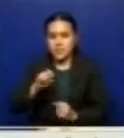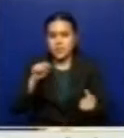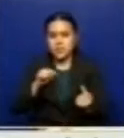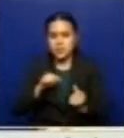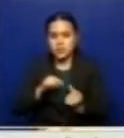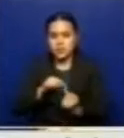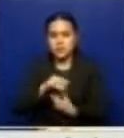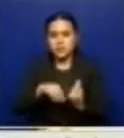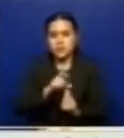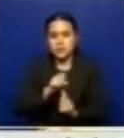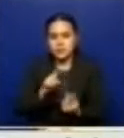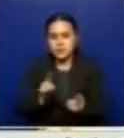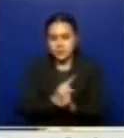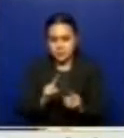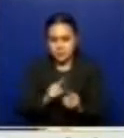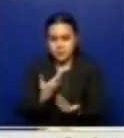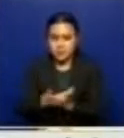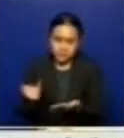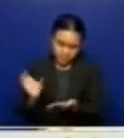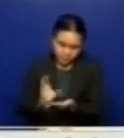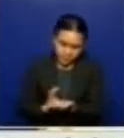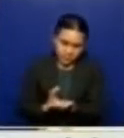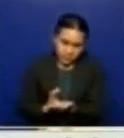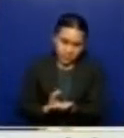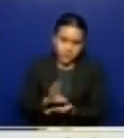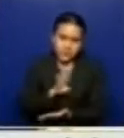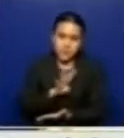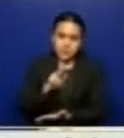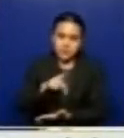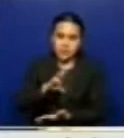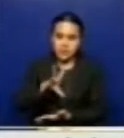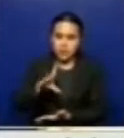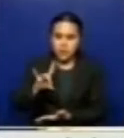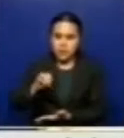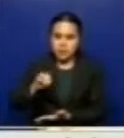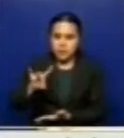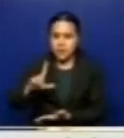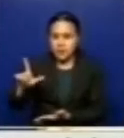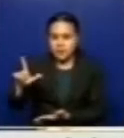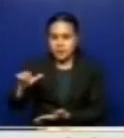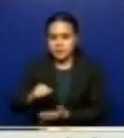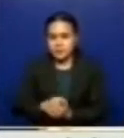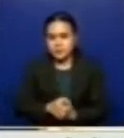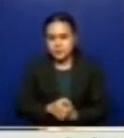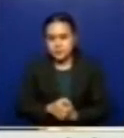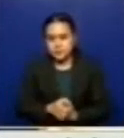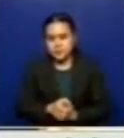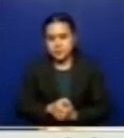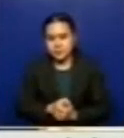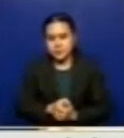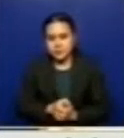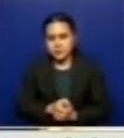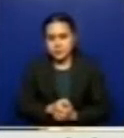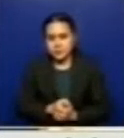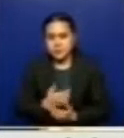มซึ่งตั้งงบประมาณไว้ 4,788 ล้านท่านประธานครับ